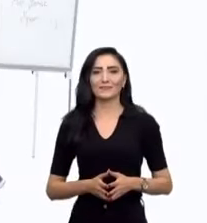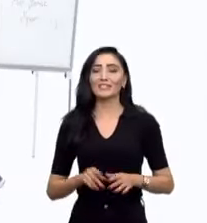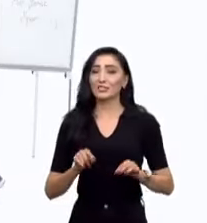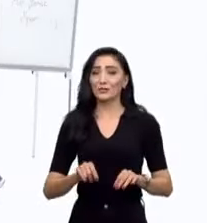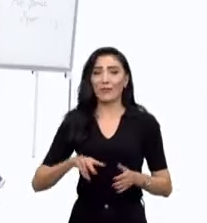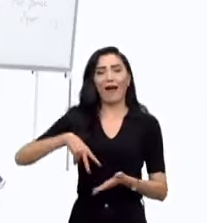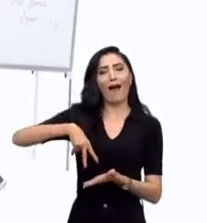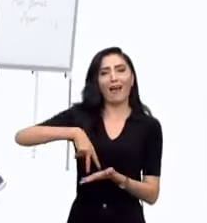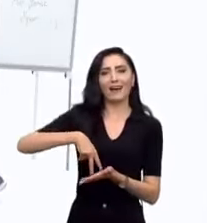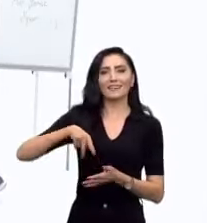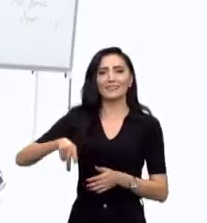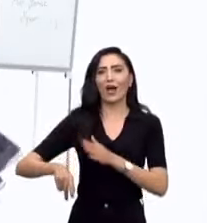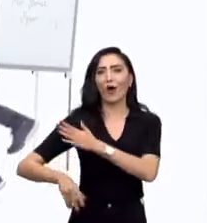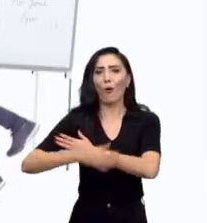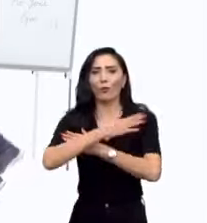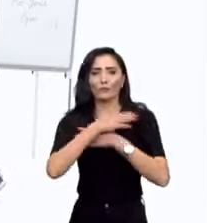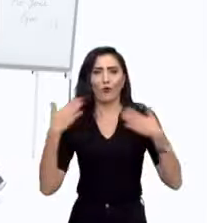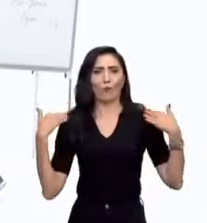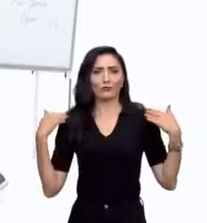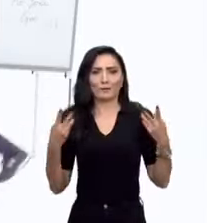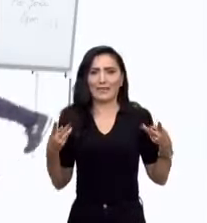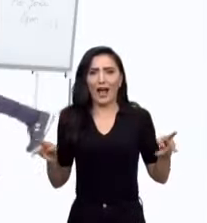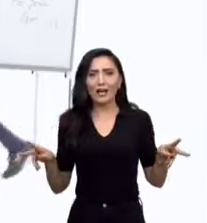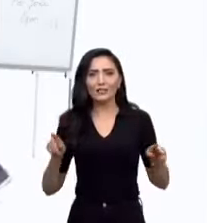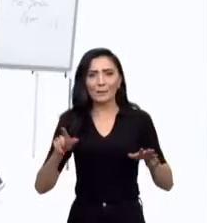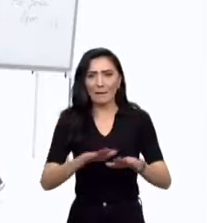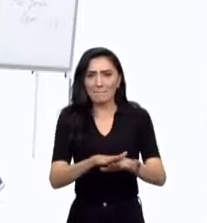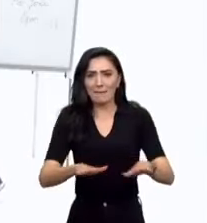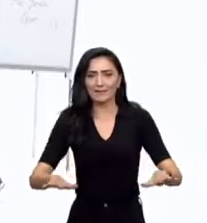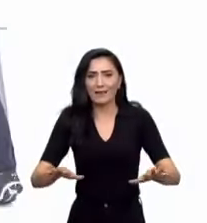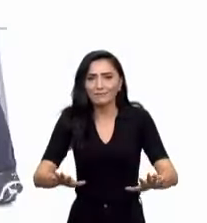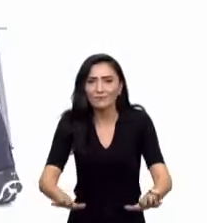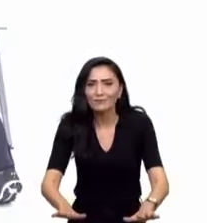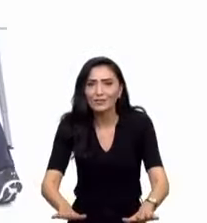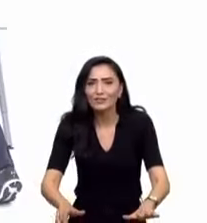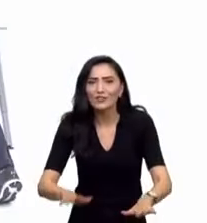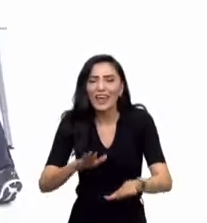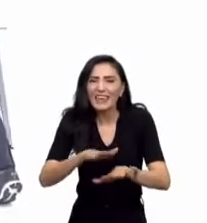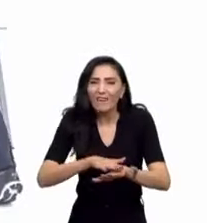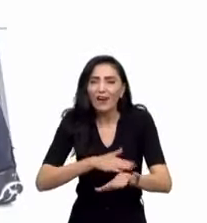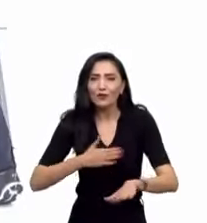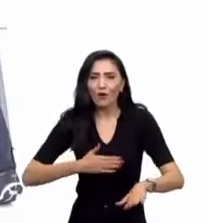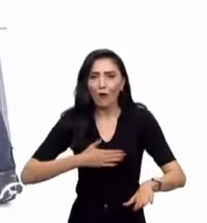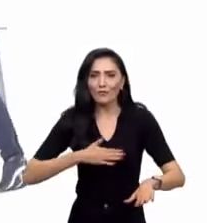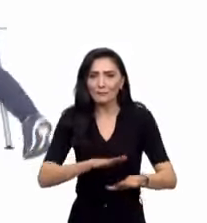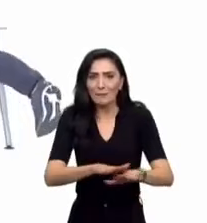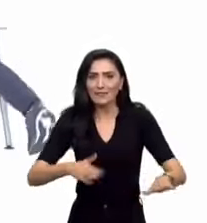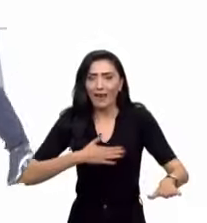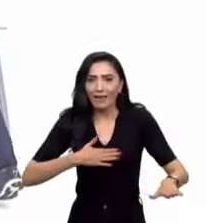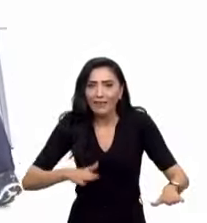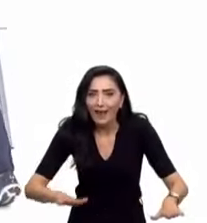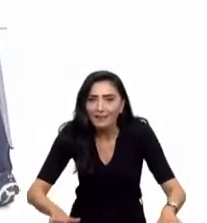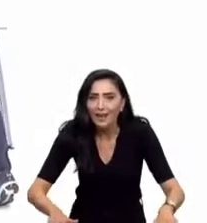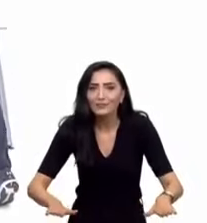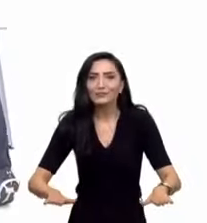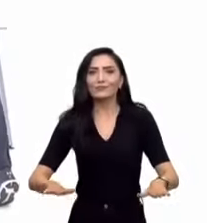Bu kez ayaktayız. Kollarımız omuz genişliğinde açık. Bir masaya yaslanıyoruz. Yavaşça gövdemizi masaya yaklaştırıp